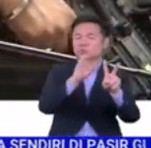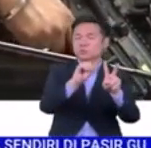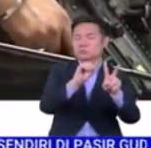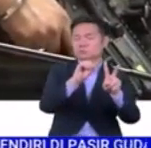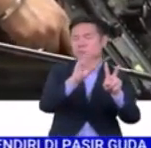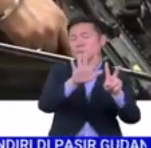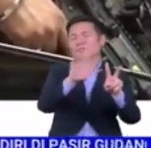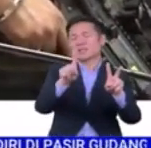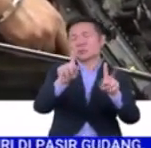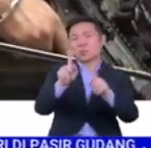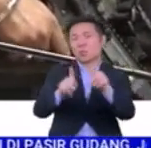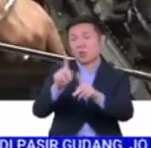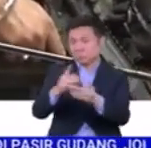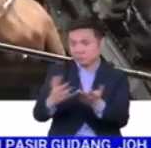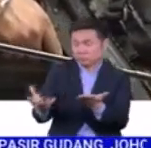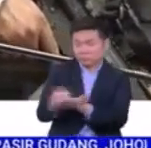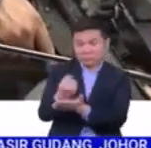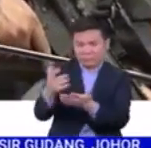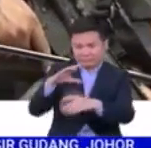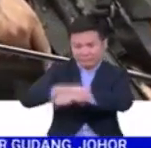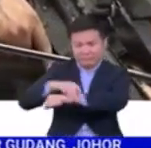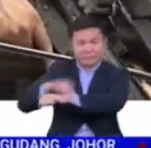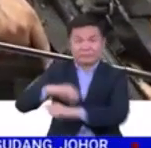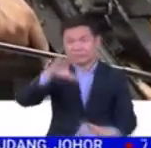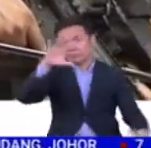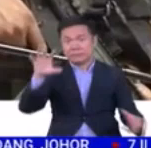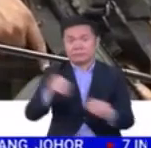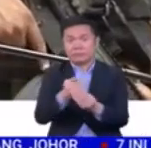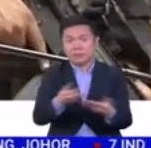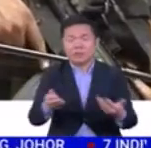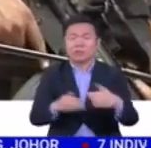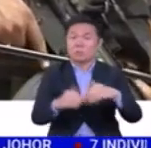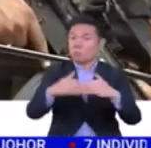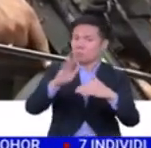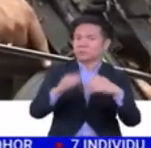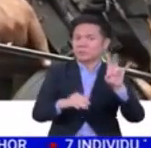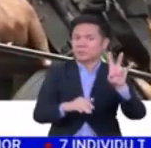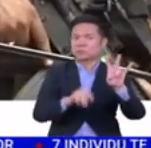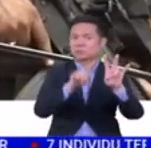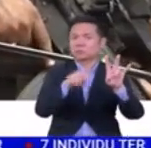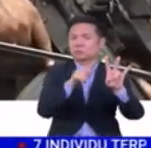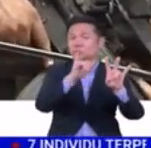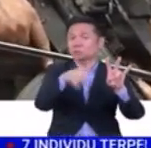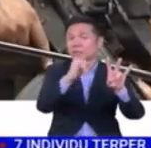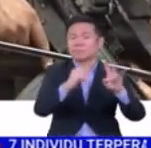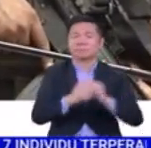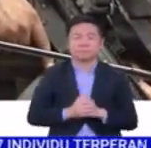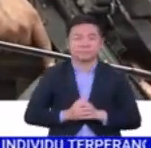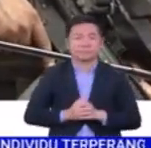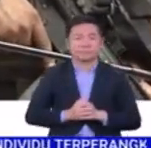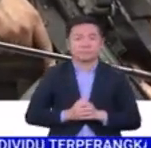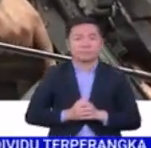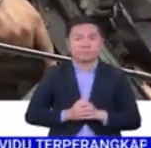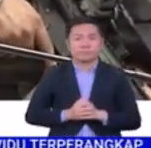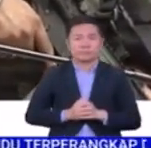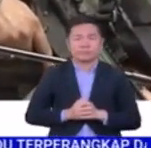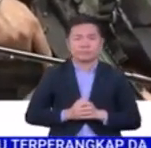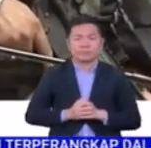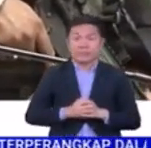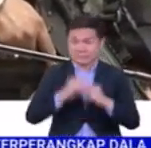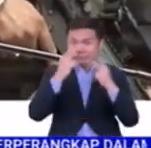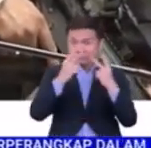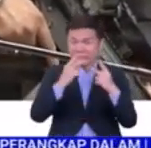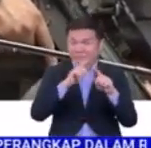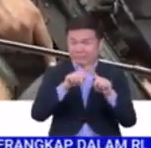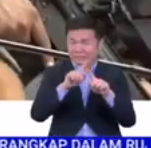individu dengan jumlah nilai rapasan dianggarkan lebih daripada 7juta yang mana telah menunjukkan peningkatan dari